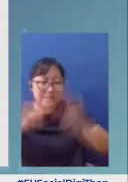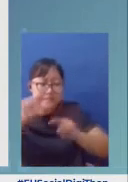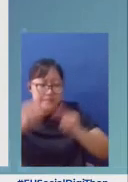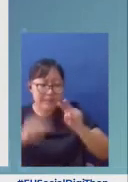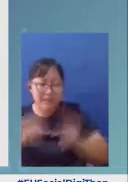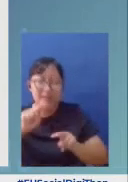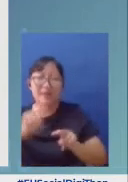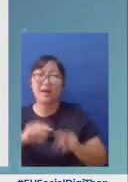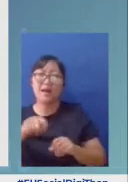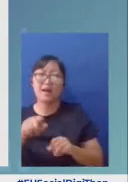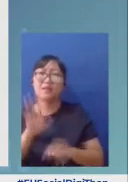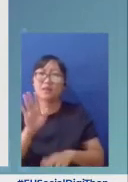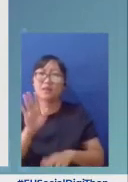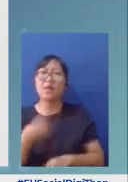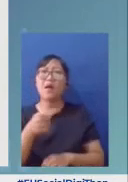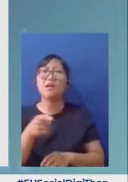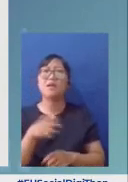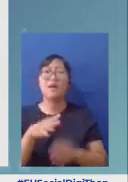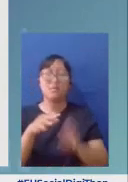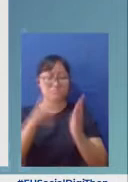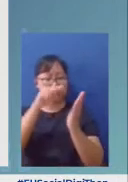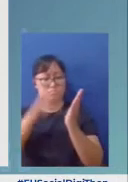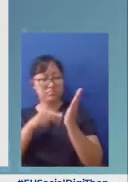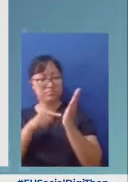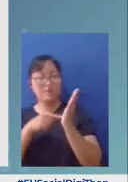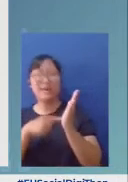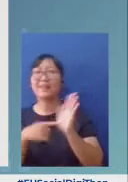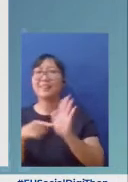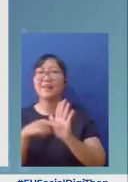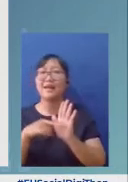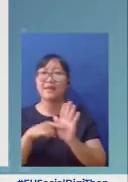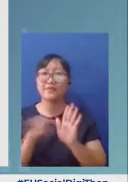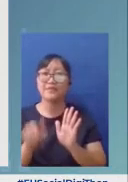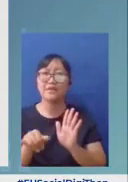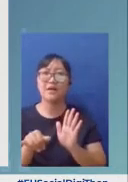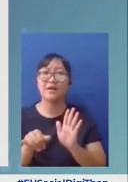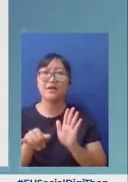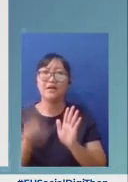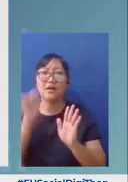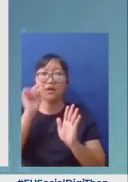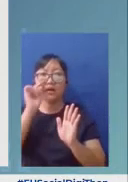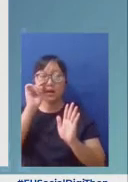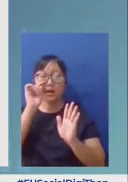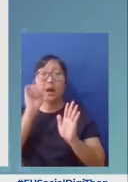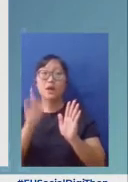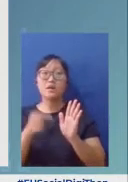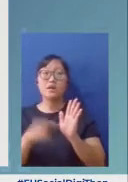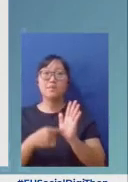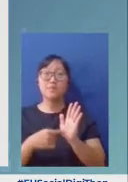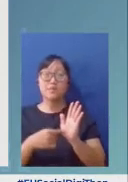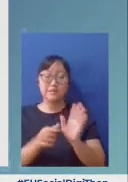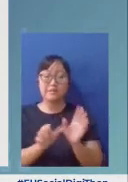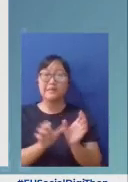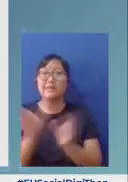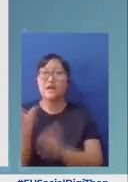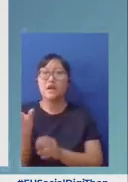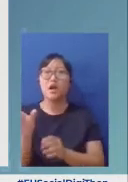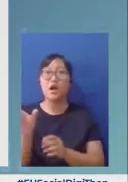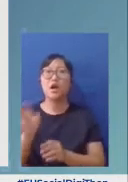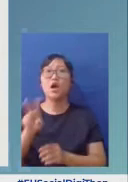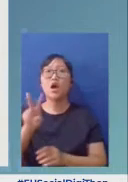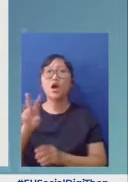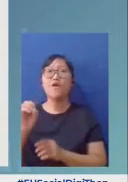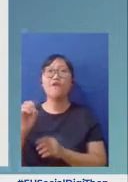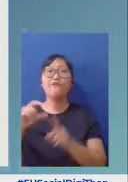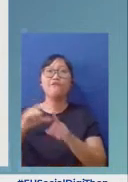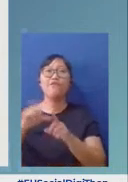jejak digital yang negatif. Karena apa? Dia memberikan vodka, alkohol kepada anjingnya. Dan